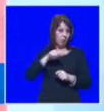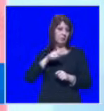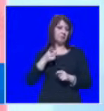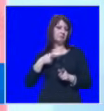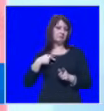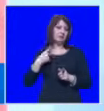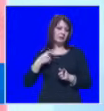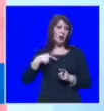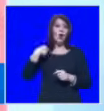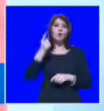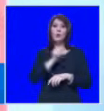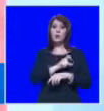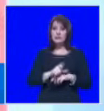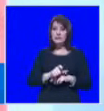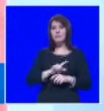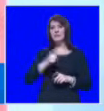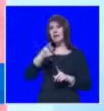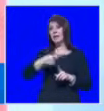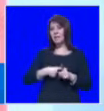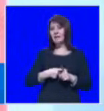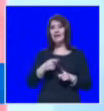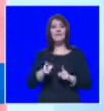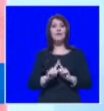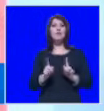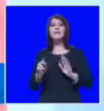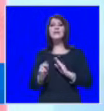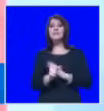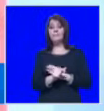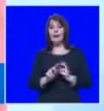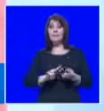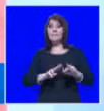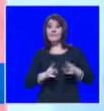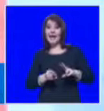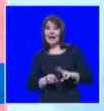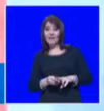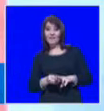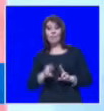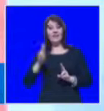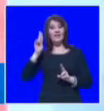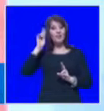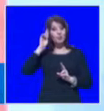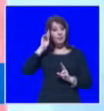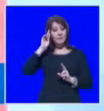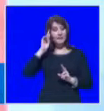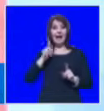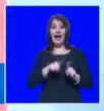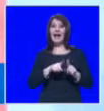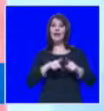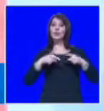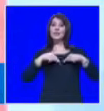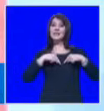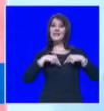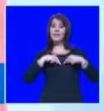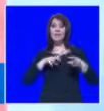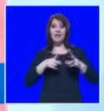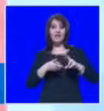другия месец. Но те не могат да бъдат избегнати. Реформата на службите, точно както съдебната реформа, е неизбежна и само